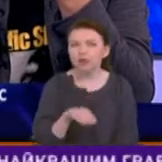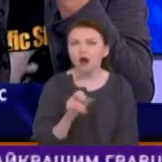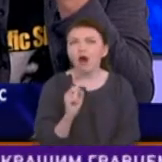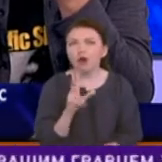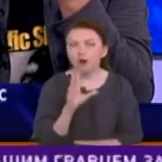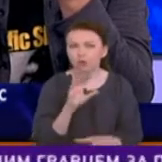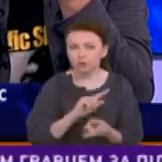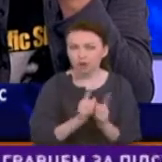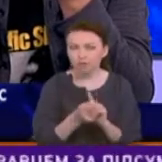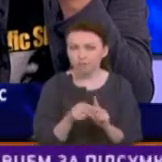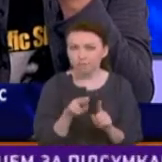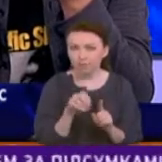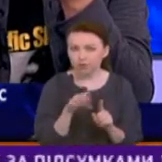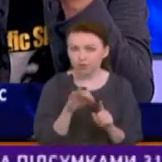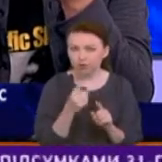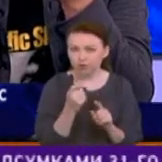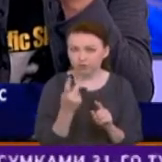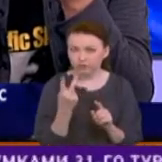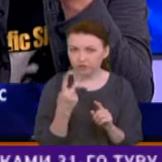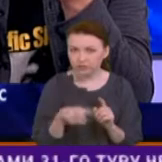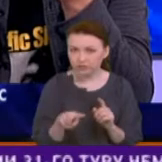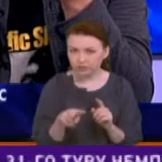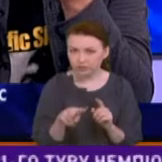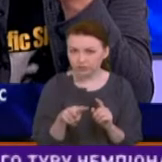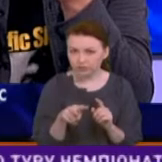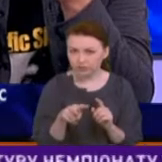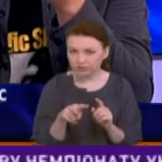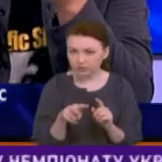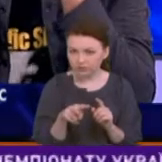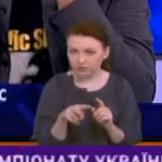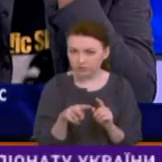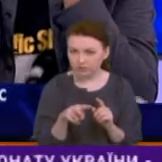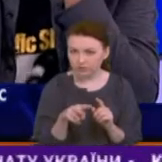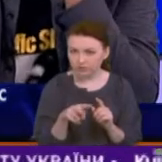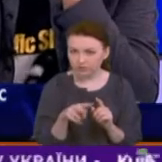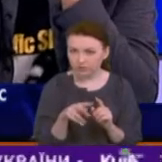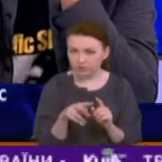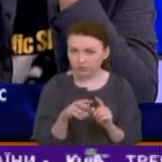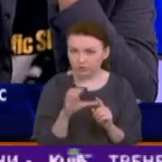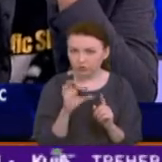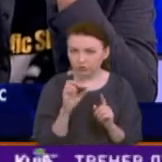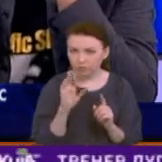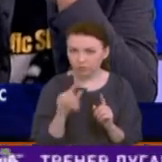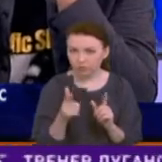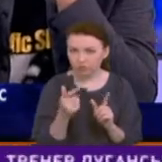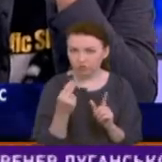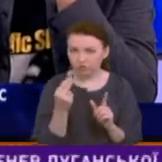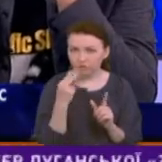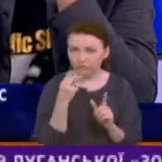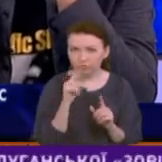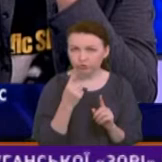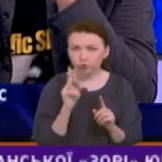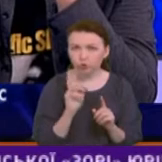он стал патриархатом? Это 120 шкурок. Чего там, неважно, Соболя, 200 червонцев, почему